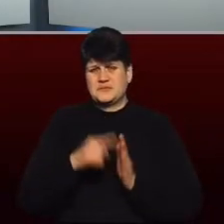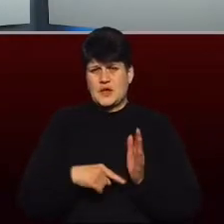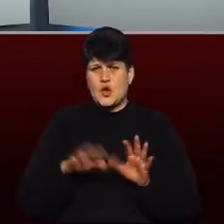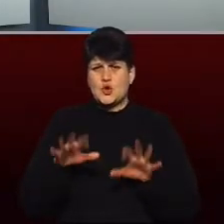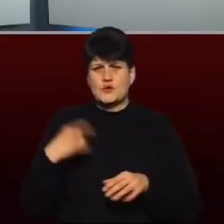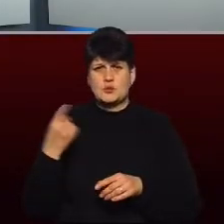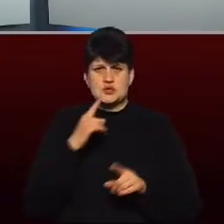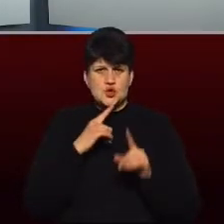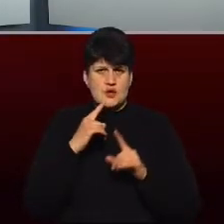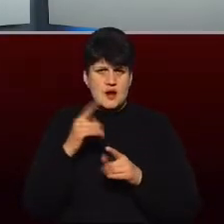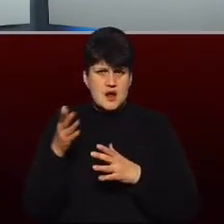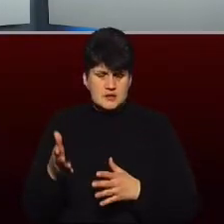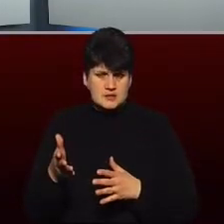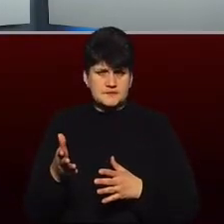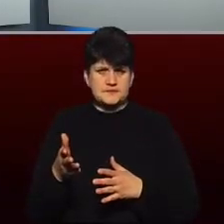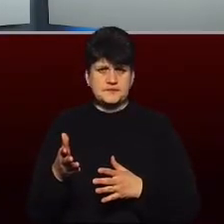чи